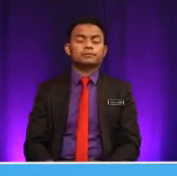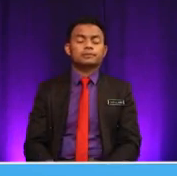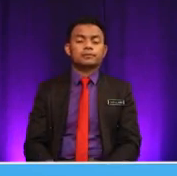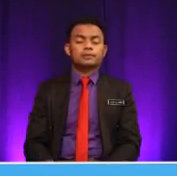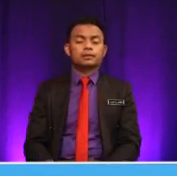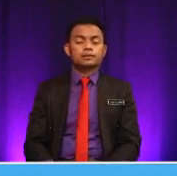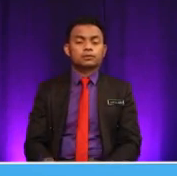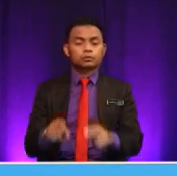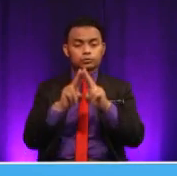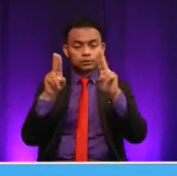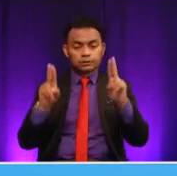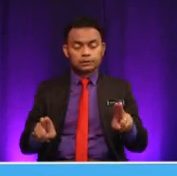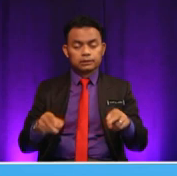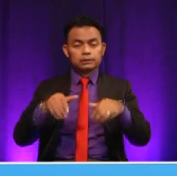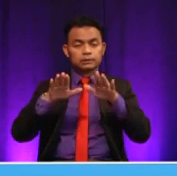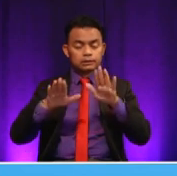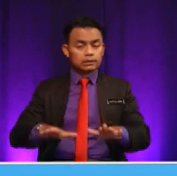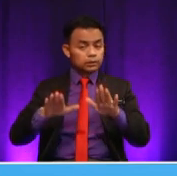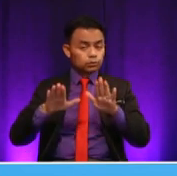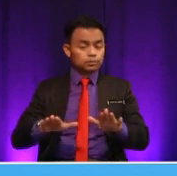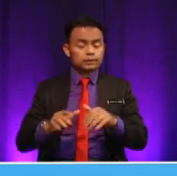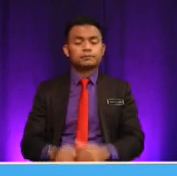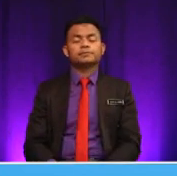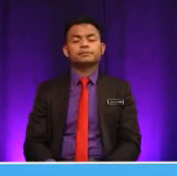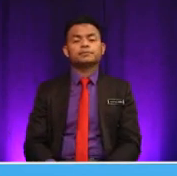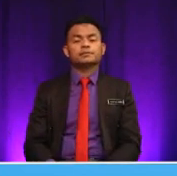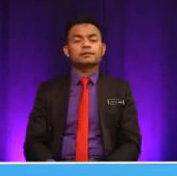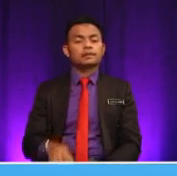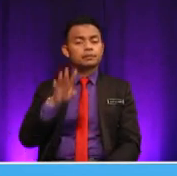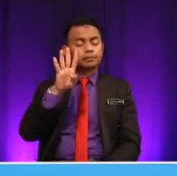ujian tekan to be so aku 4 kali tadi